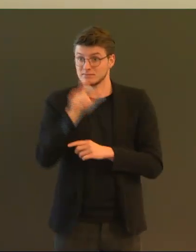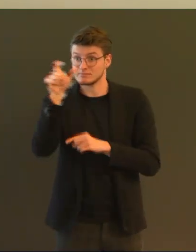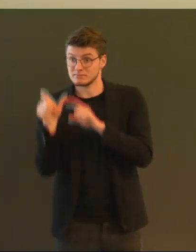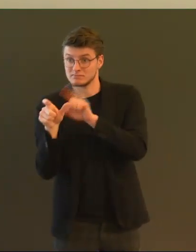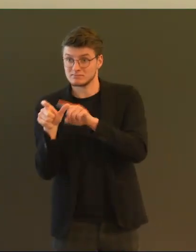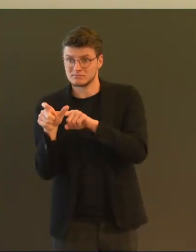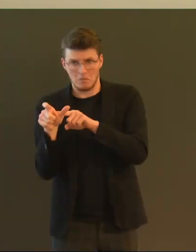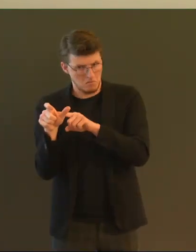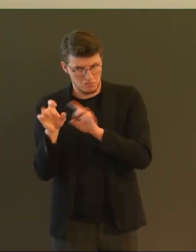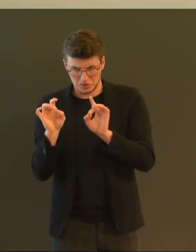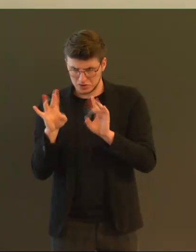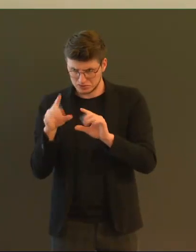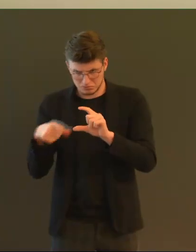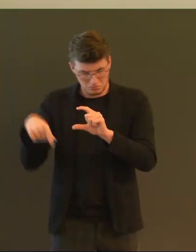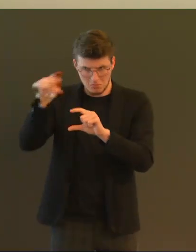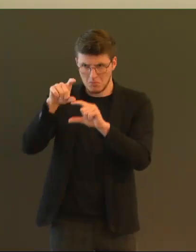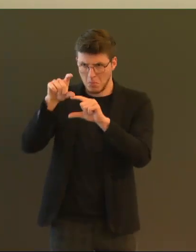de winter.